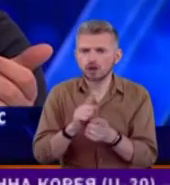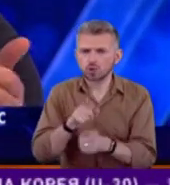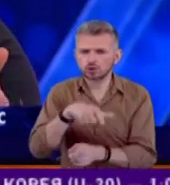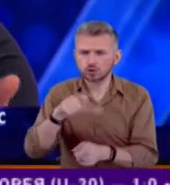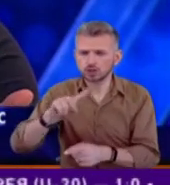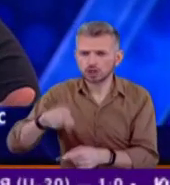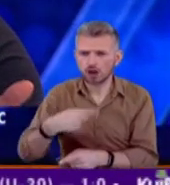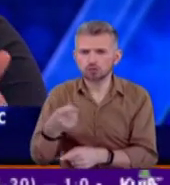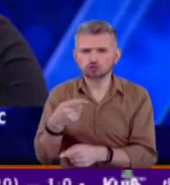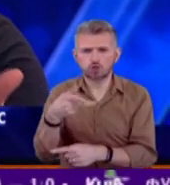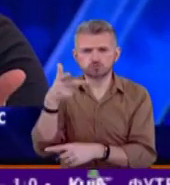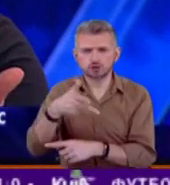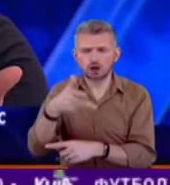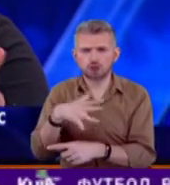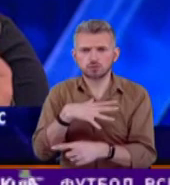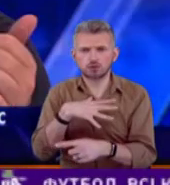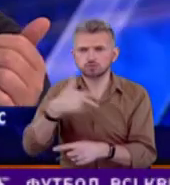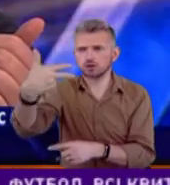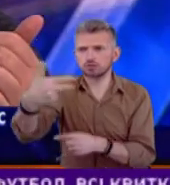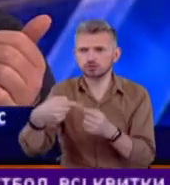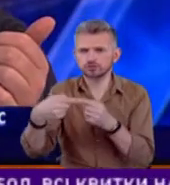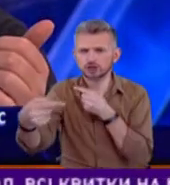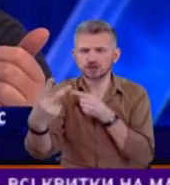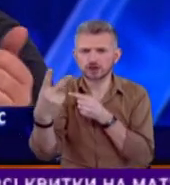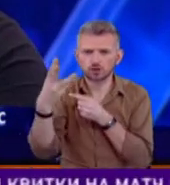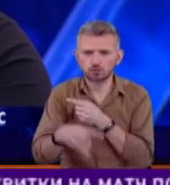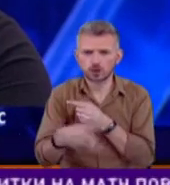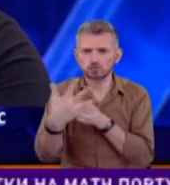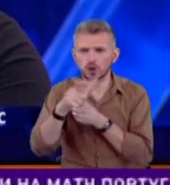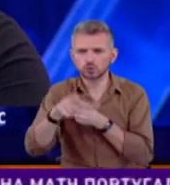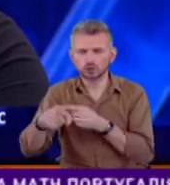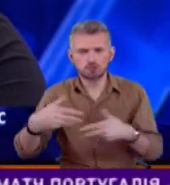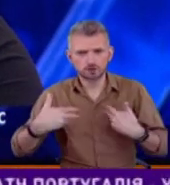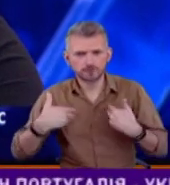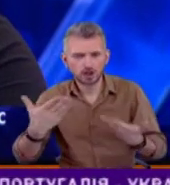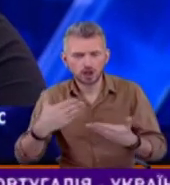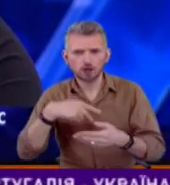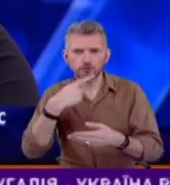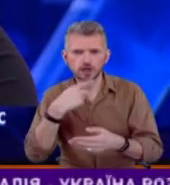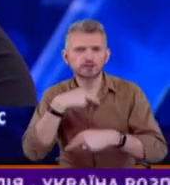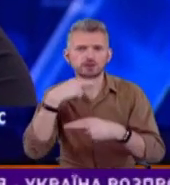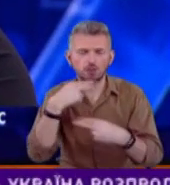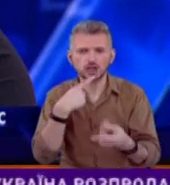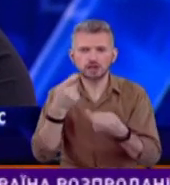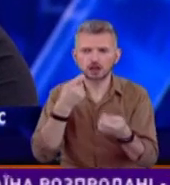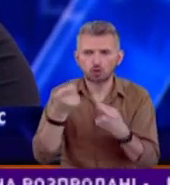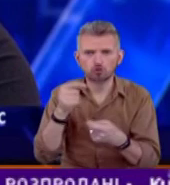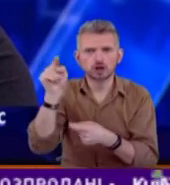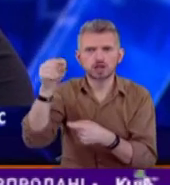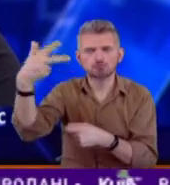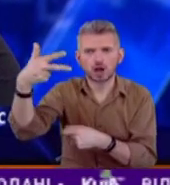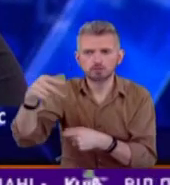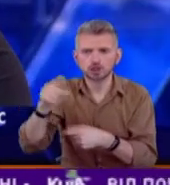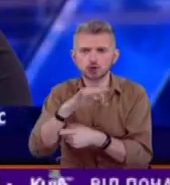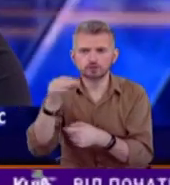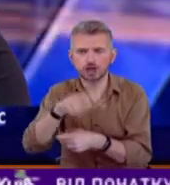чтобы камера стояла за 2 километра, чтобы стояли 5 людей, тебя приветствовали, говорили, внимание, осторожно, там камера, и даже